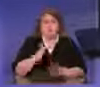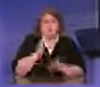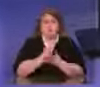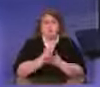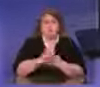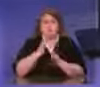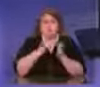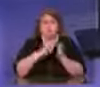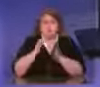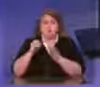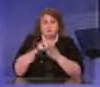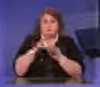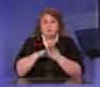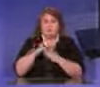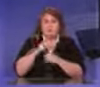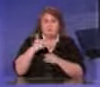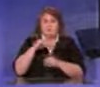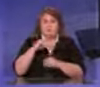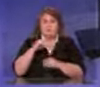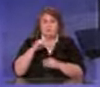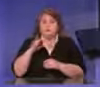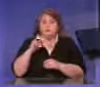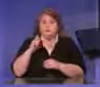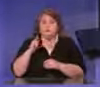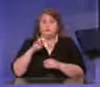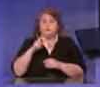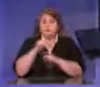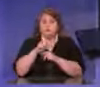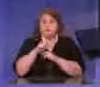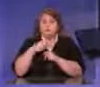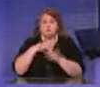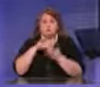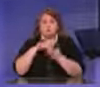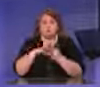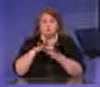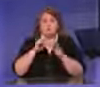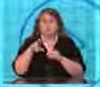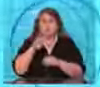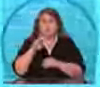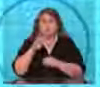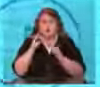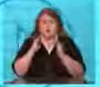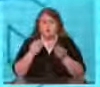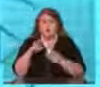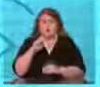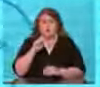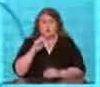Существует алгоритм записывания генетических задач. Для этого мы запишем дано.